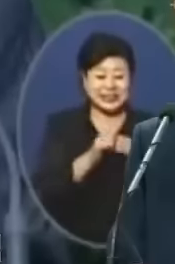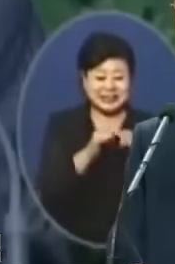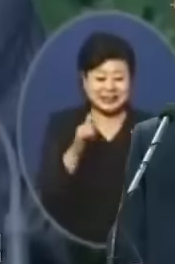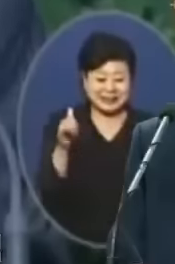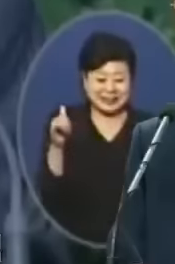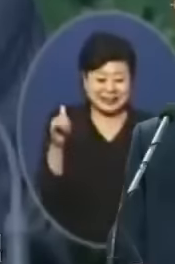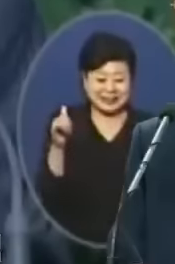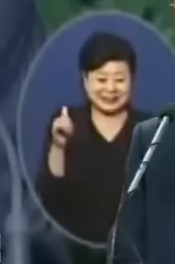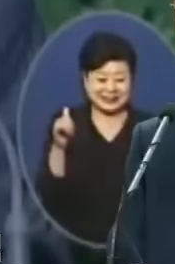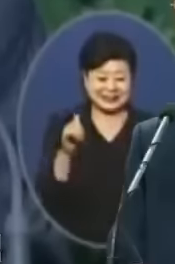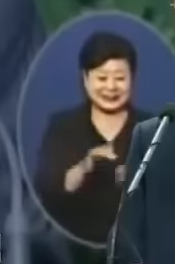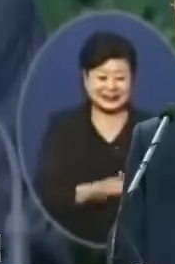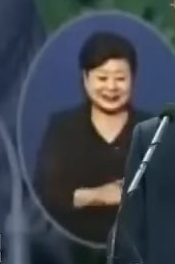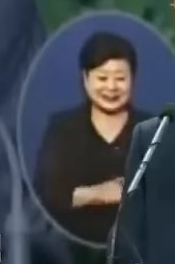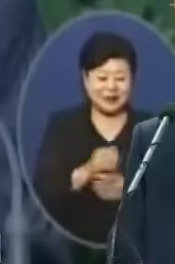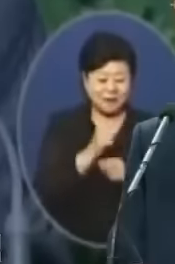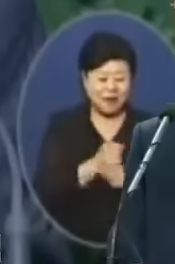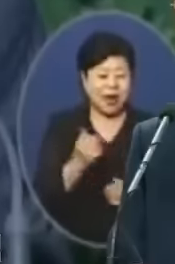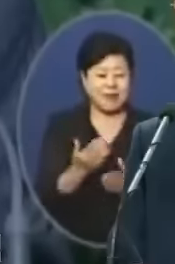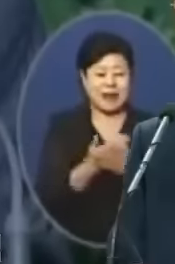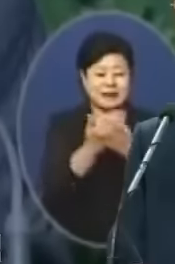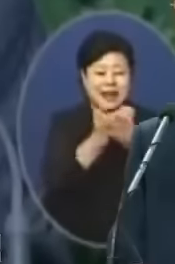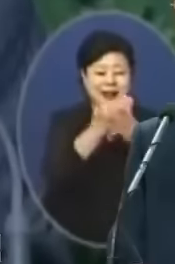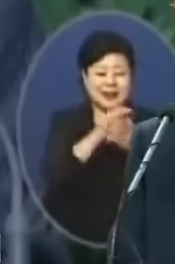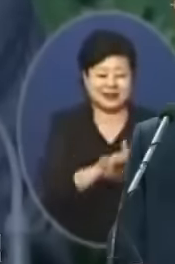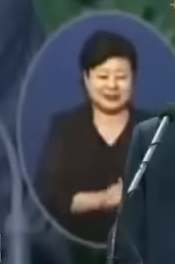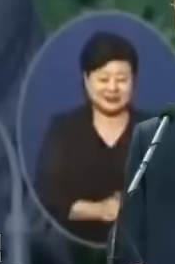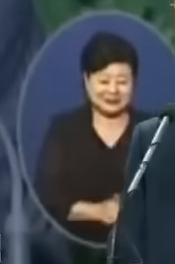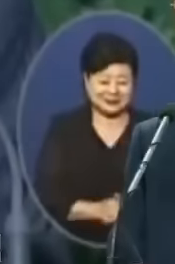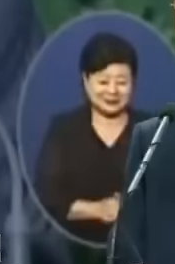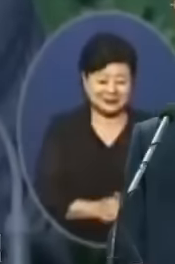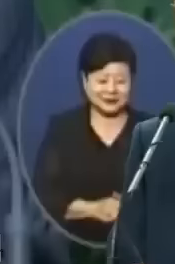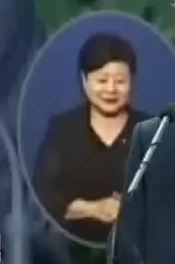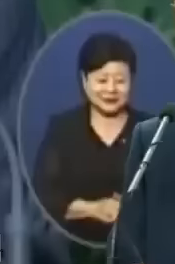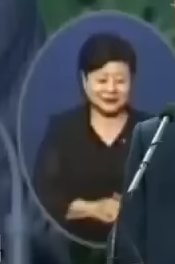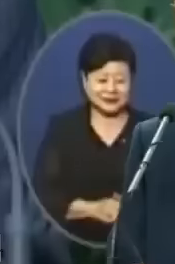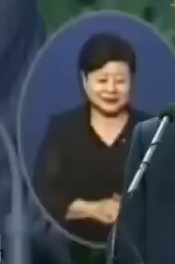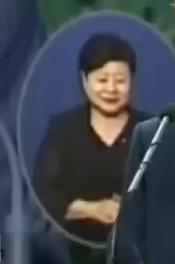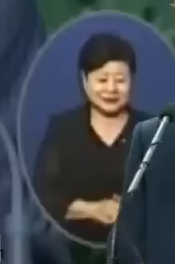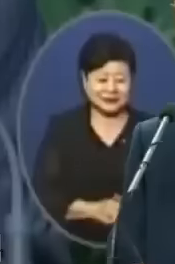사람들은 과학이 발달되고 이성이 개발되고